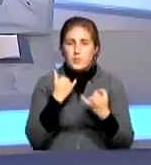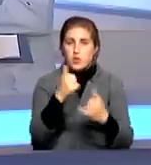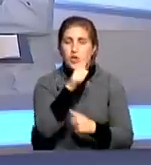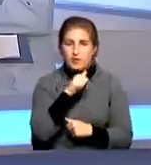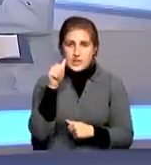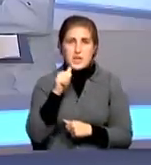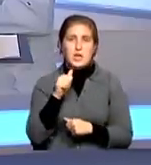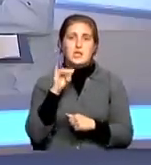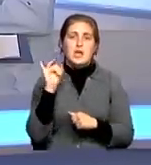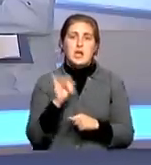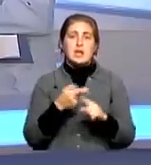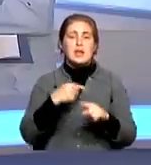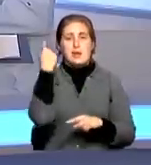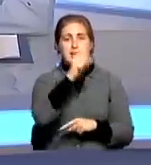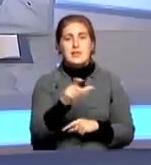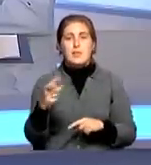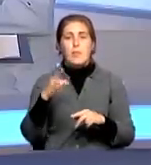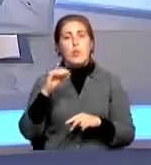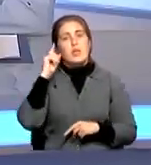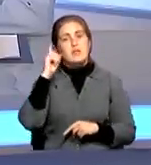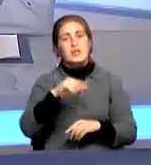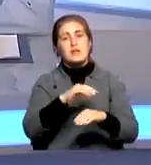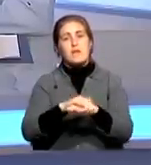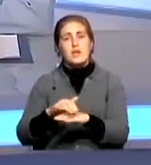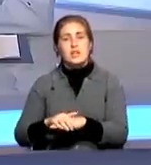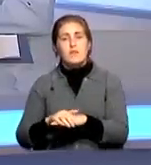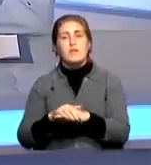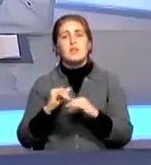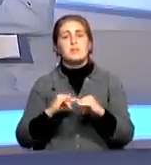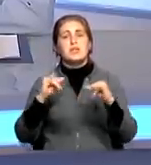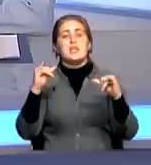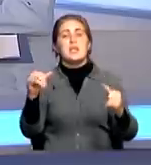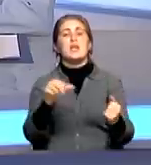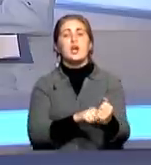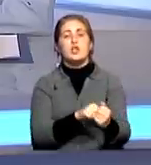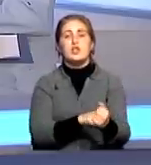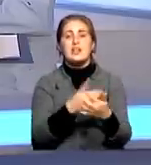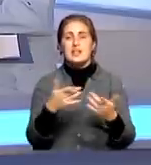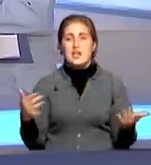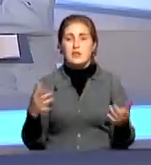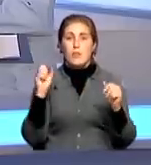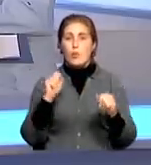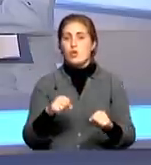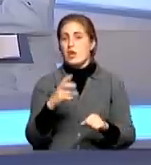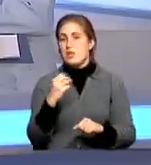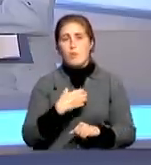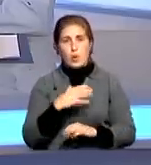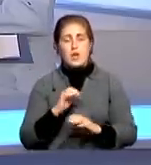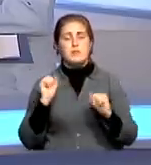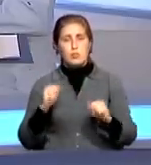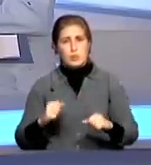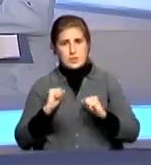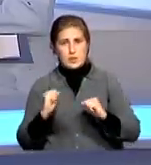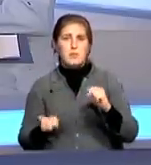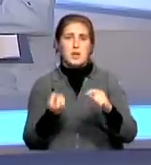сообщения лиц о известных фактах распространения наркотических средств. То есть можно не бояться смело приходить либо в